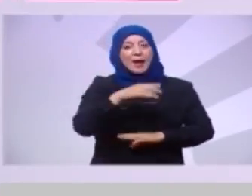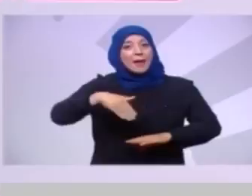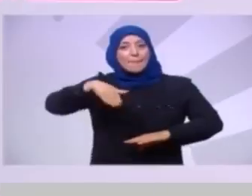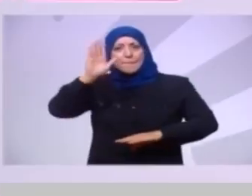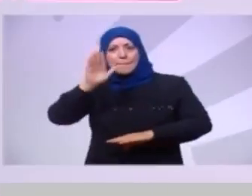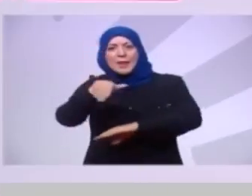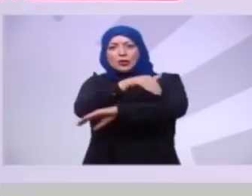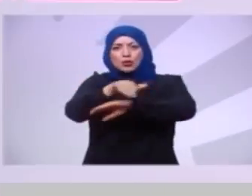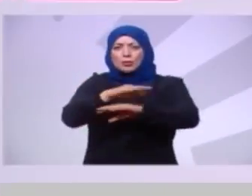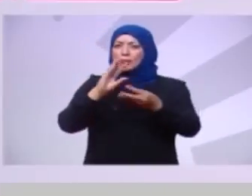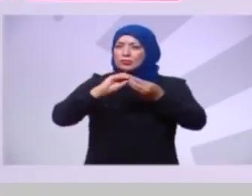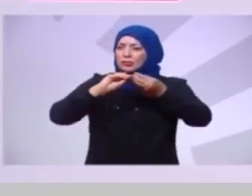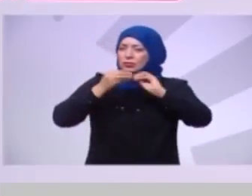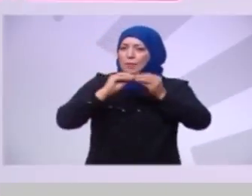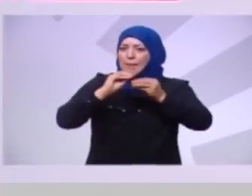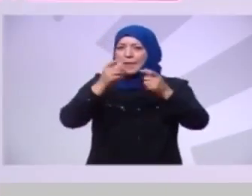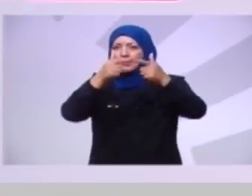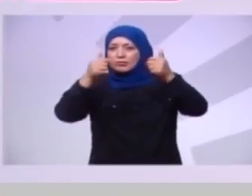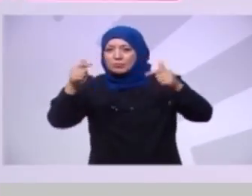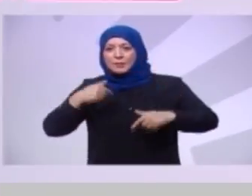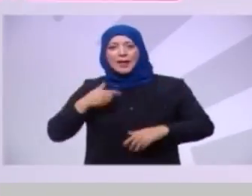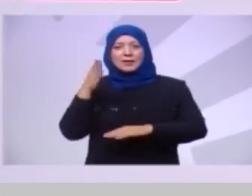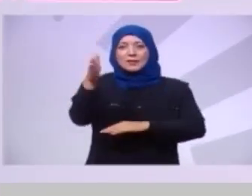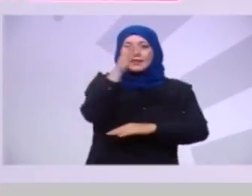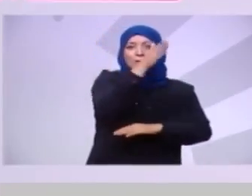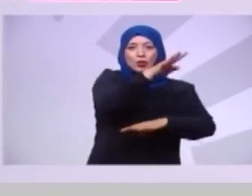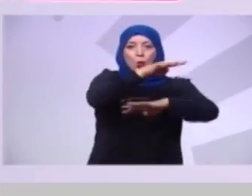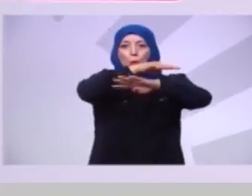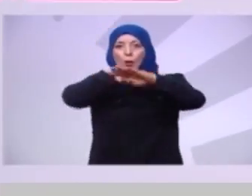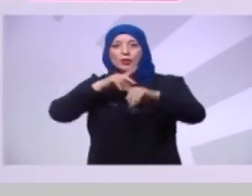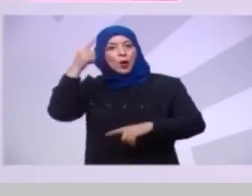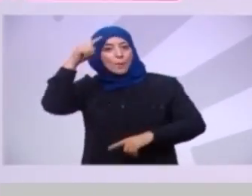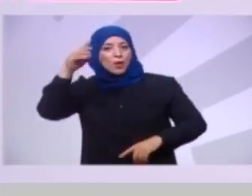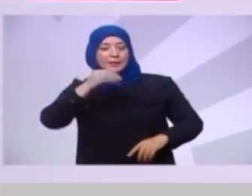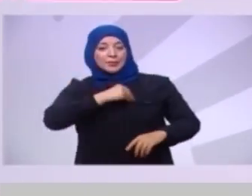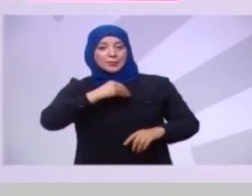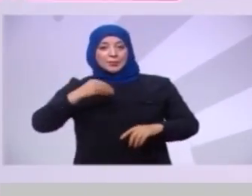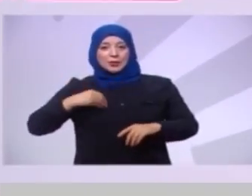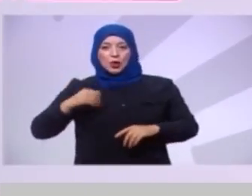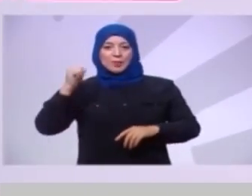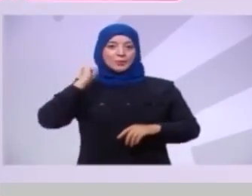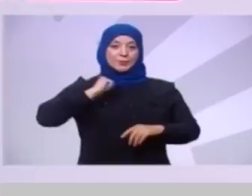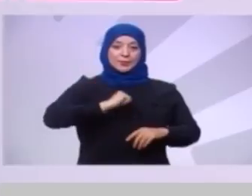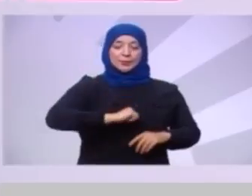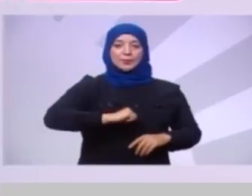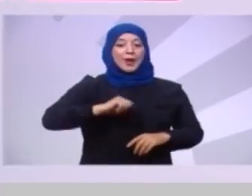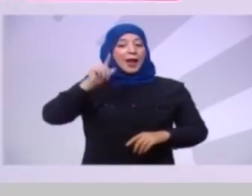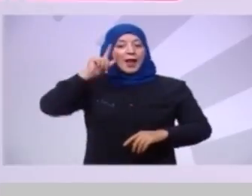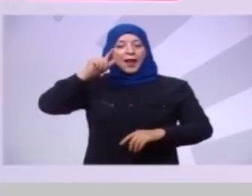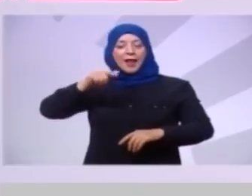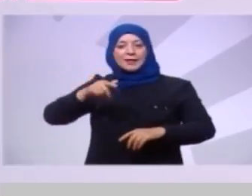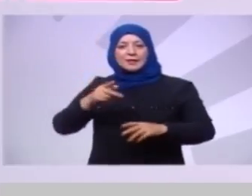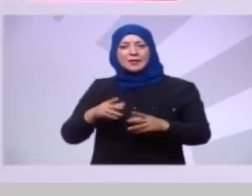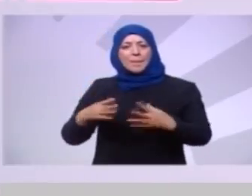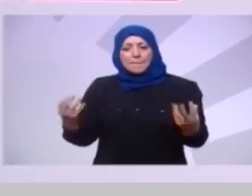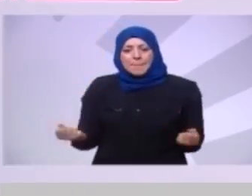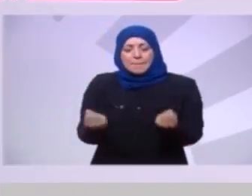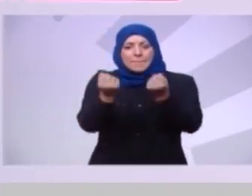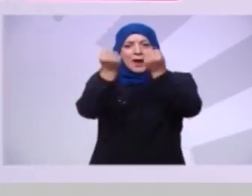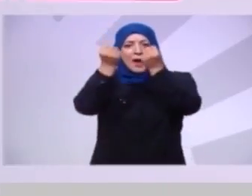الاتجاه الى ولايات اخرى للمداواه واجراء عمليات جراحيه من ان اخفق اخذوا